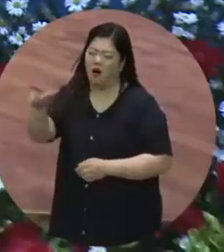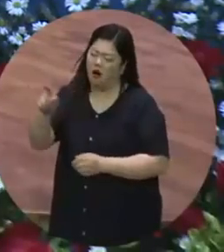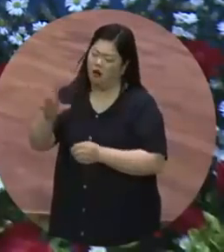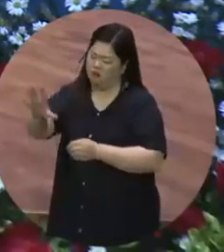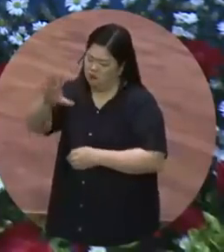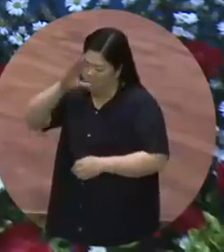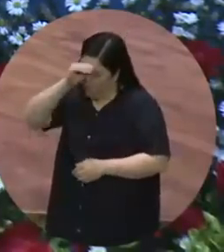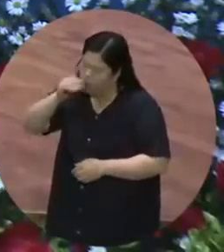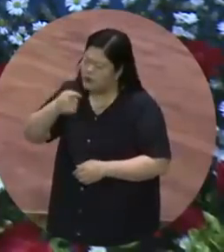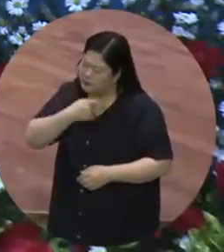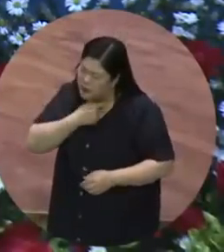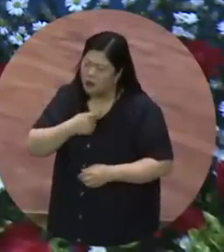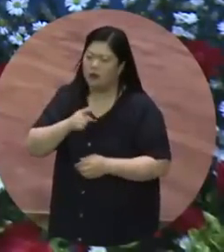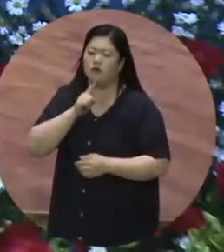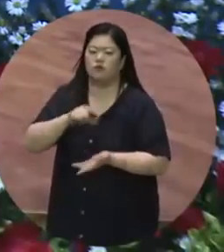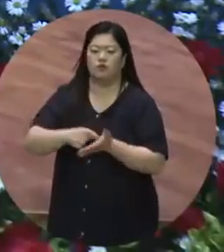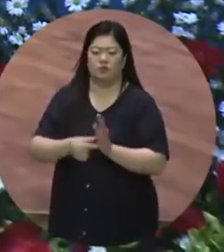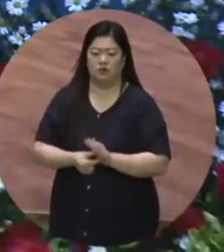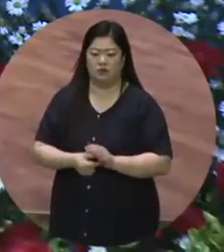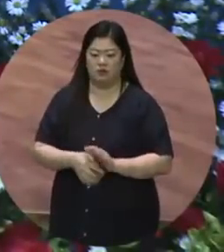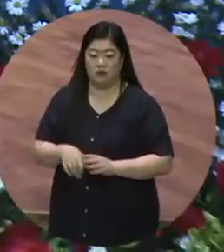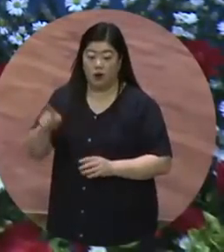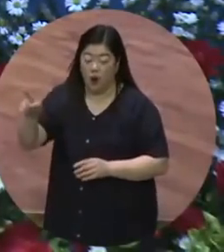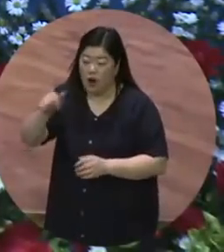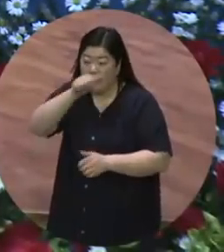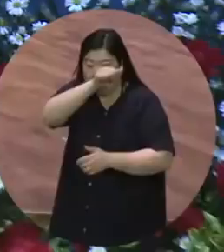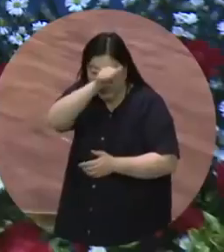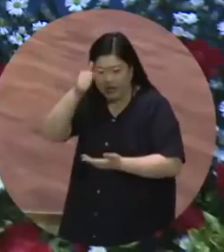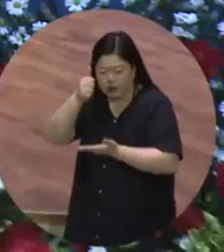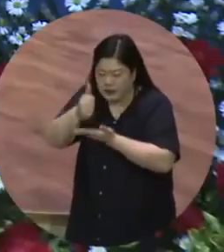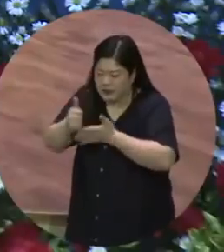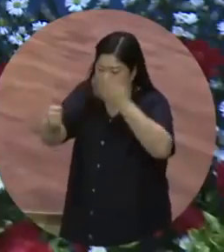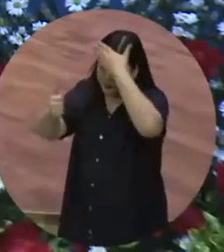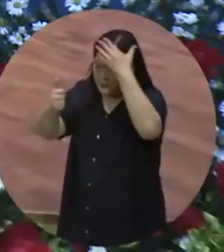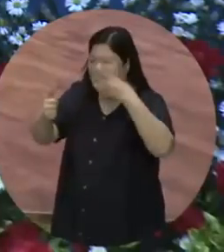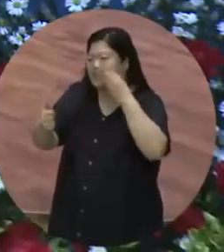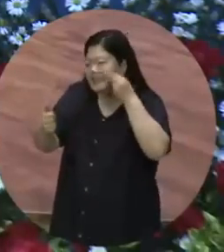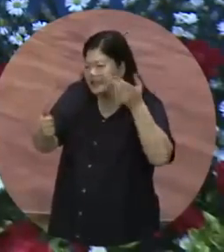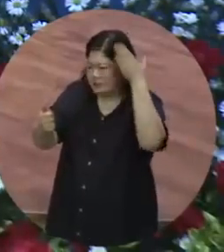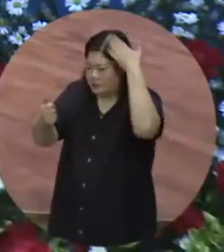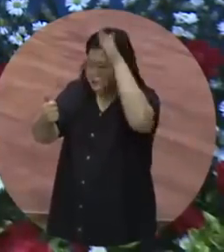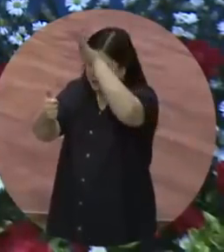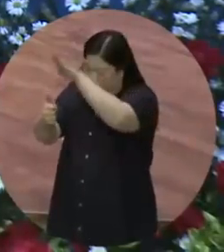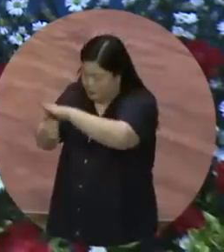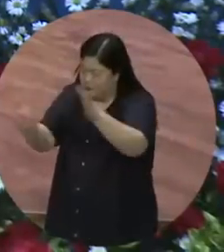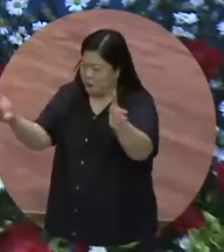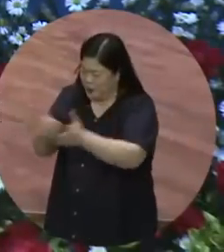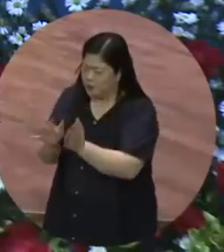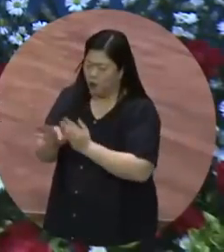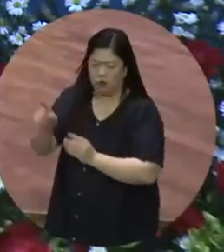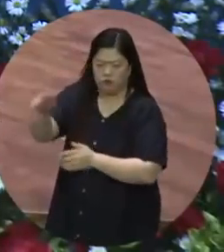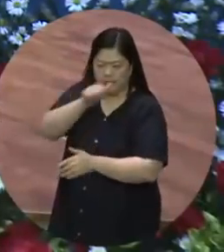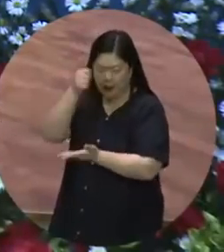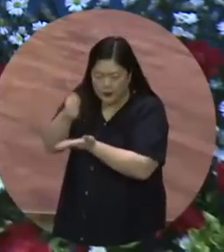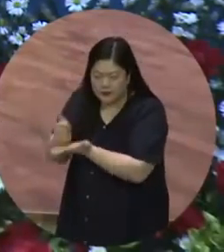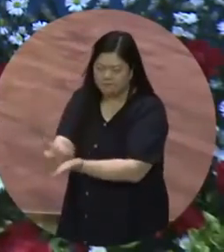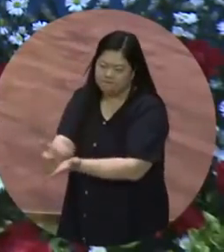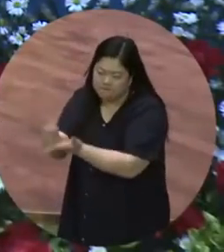받는다고. 교회가 장로로 기름 부었으면 주여식 가지고 주여식 가지고 섬기면서